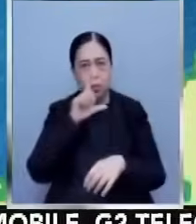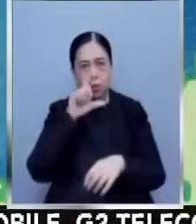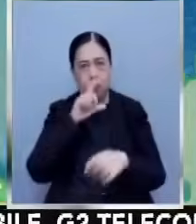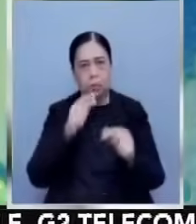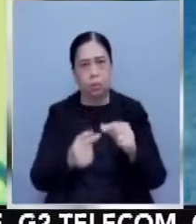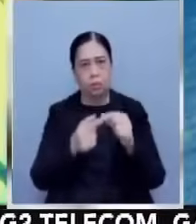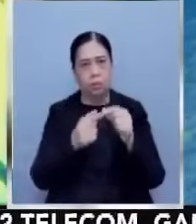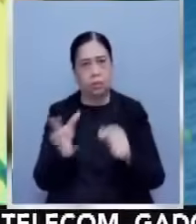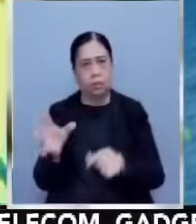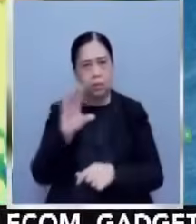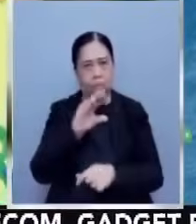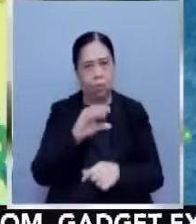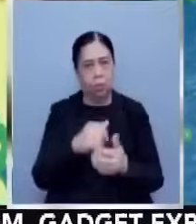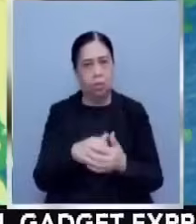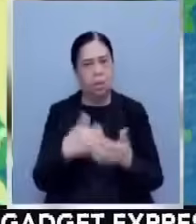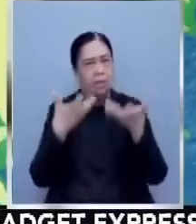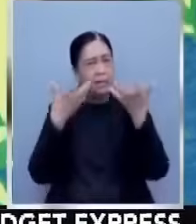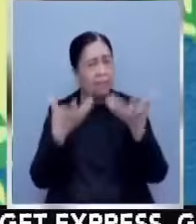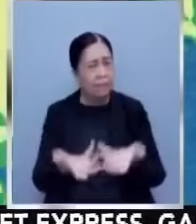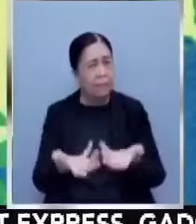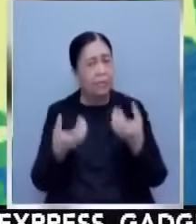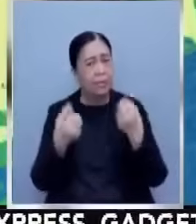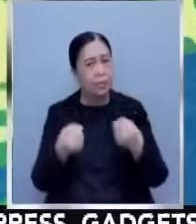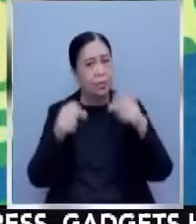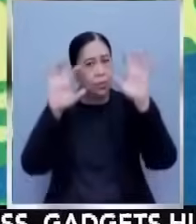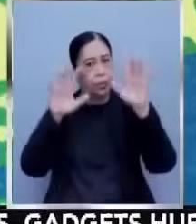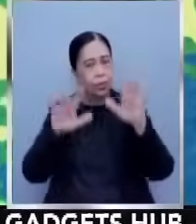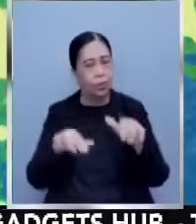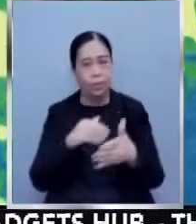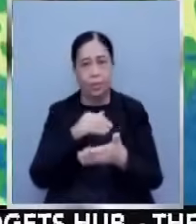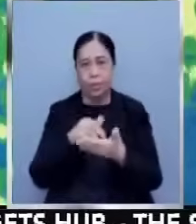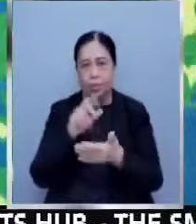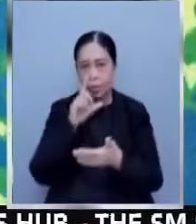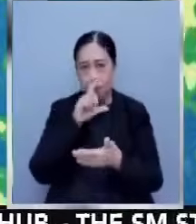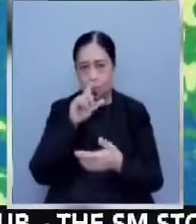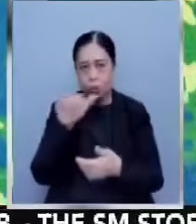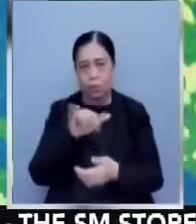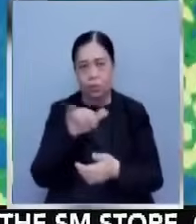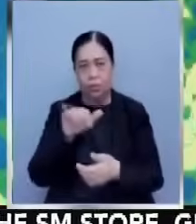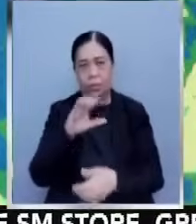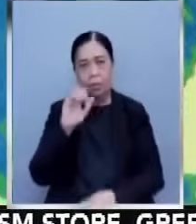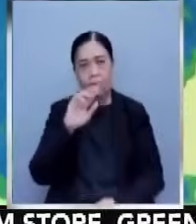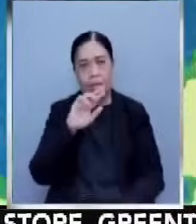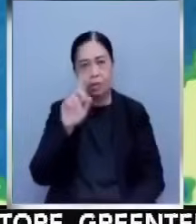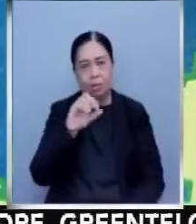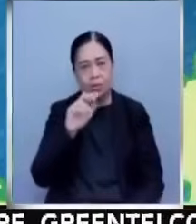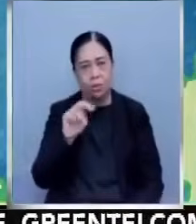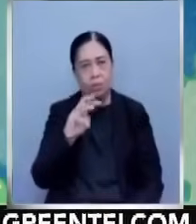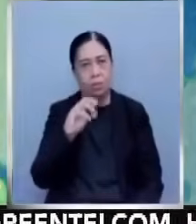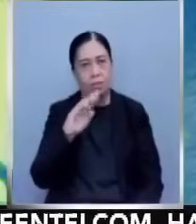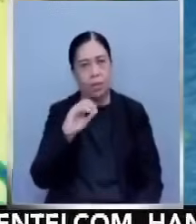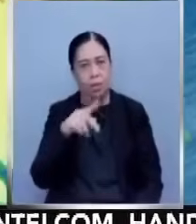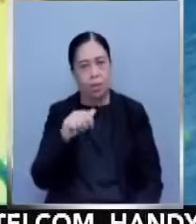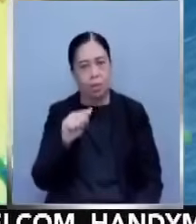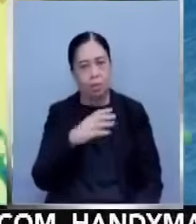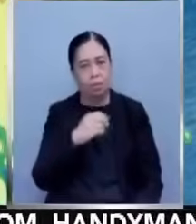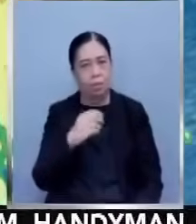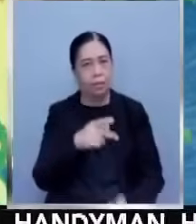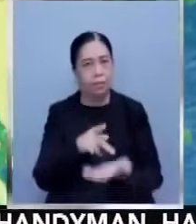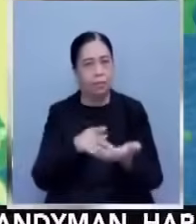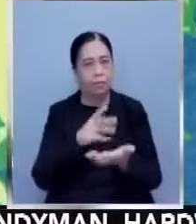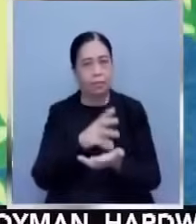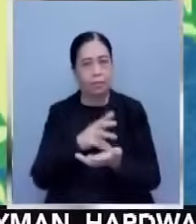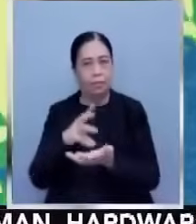hapon. Merong mga heavy to intense rains sa Central Luzon, ganun din sa Calabarzon, Mimaropa at pati na rin sa ilang bahagi ng